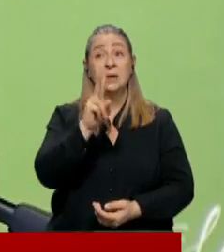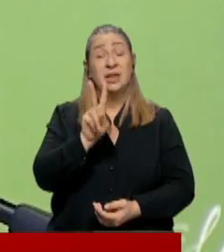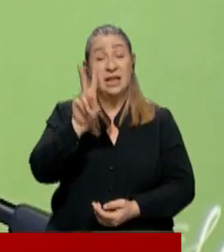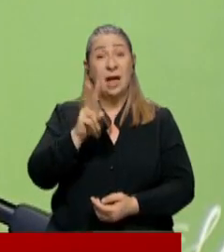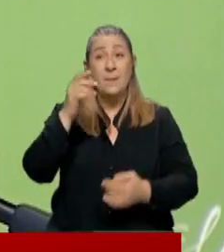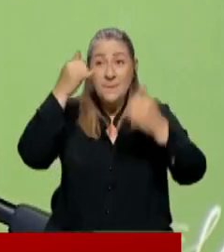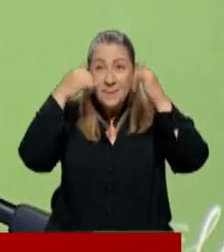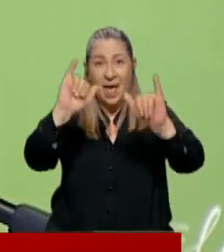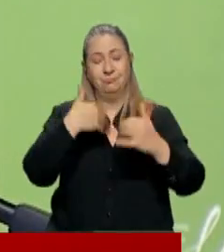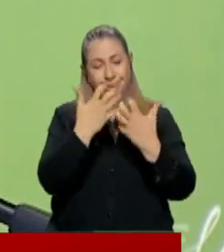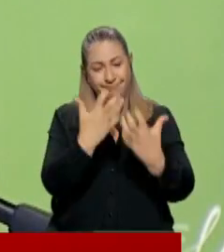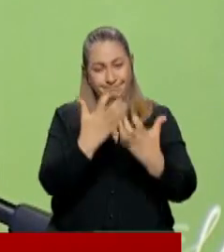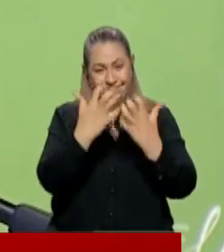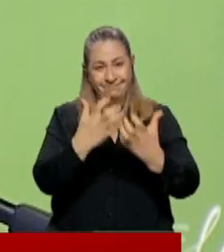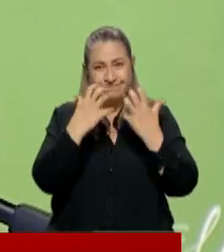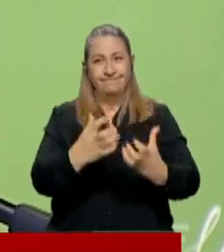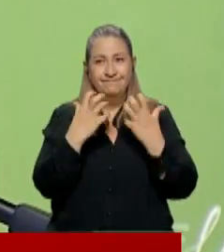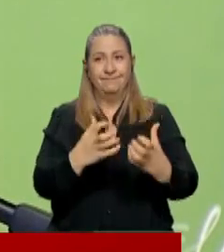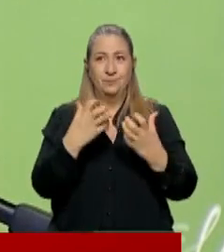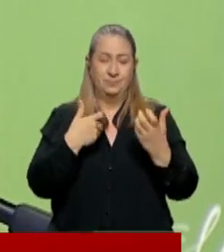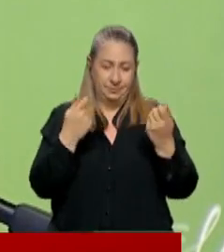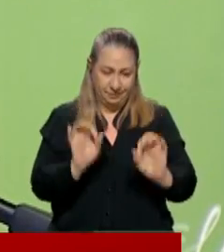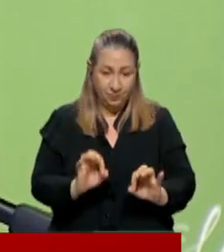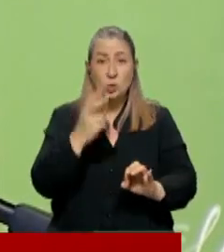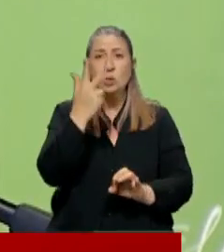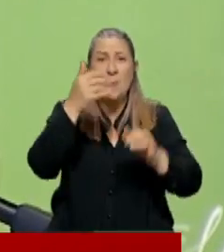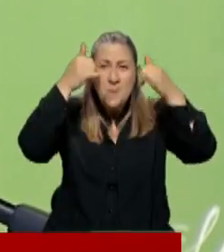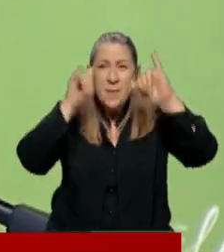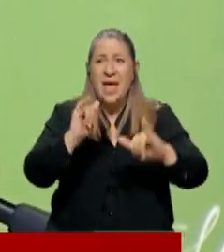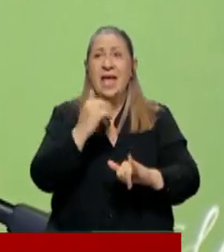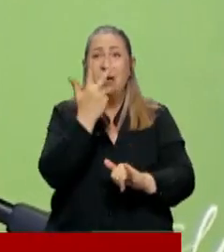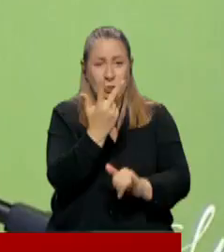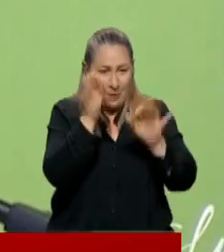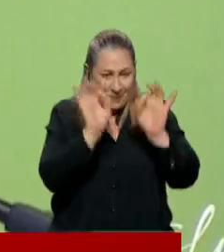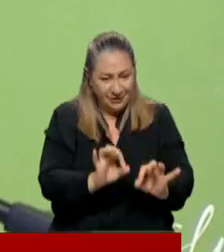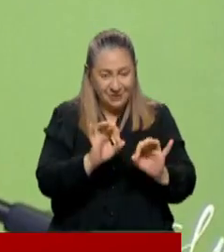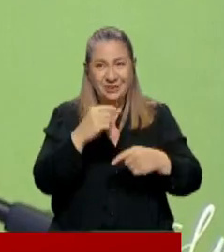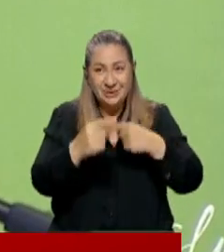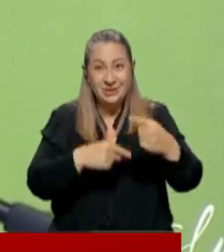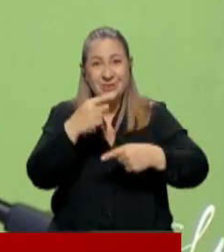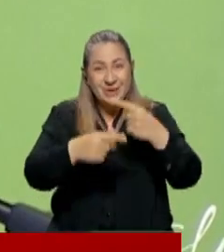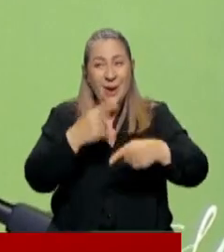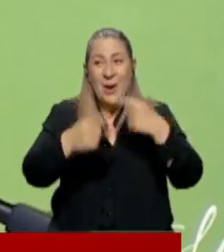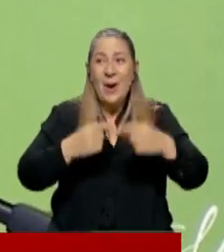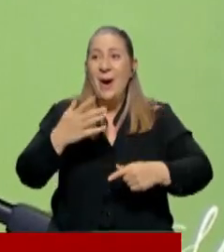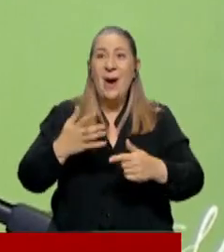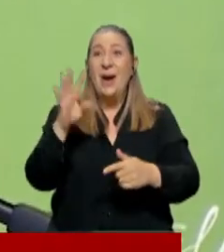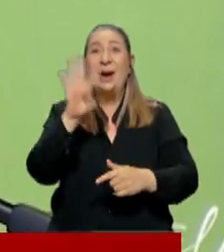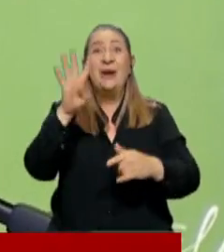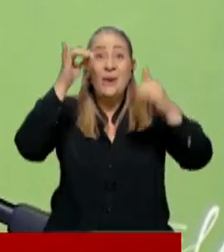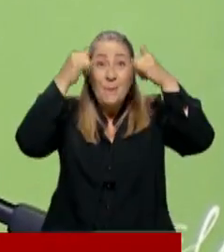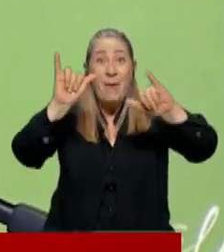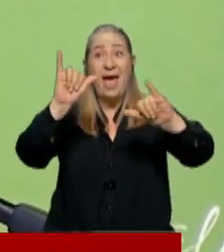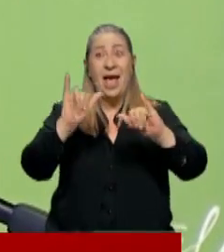De hayvancılığa başladım. Büyükbaş hayvancılık üzerine. 3 inekle hayvanımı başlattıktan sonra yükselmeye başladım. 40 ineğe